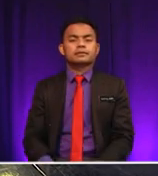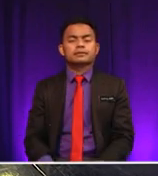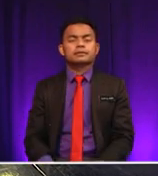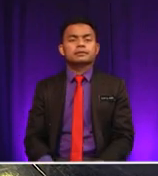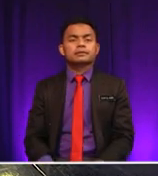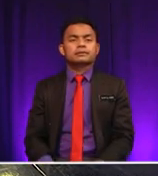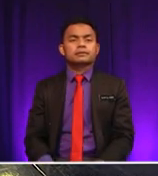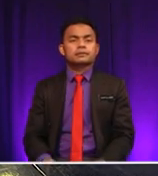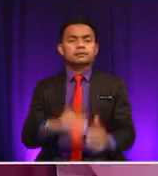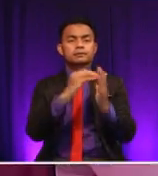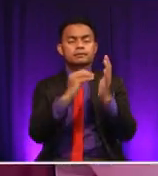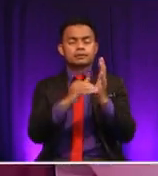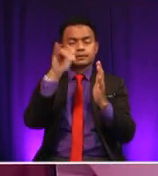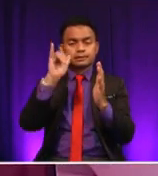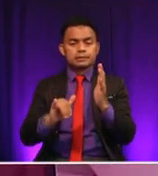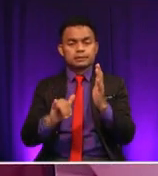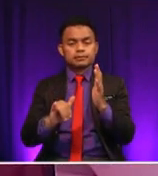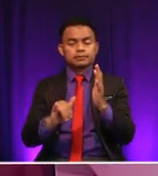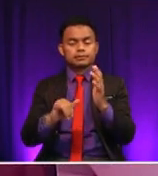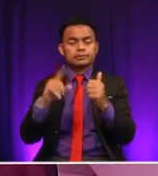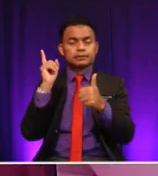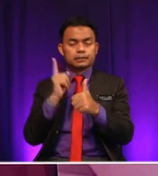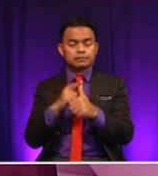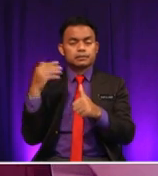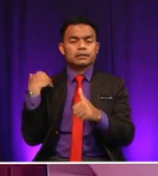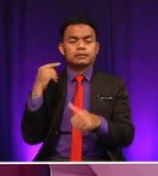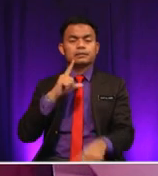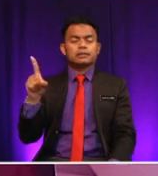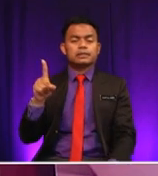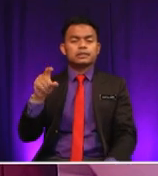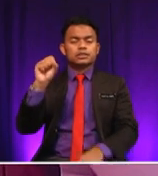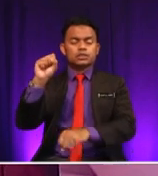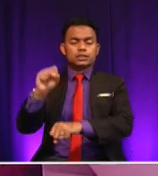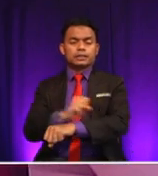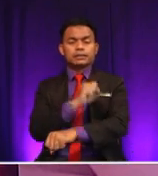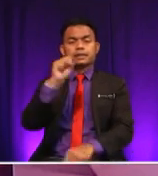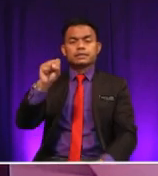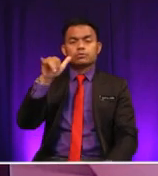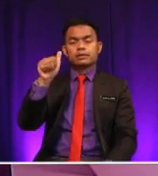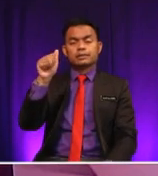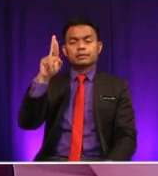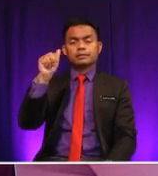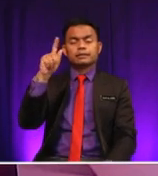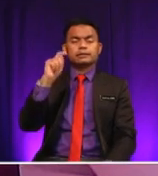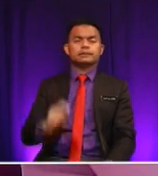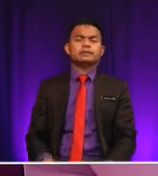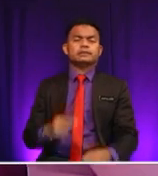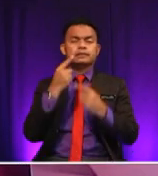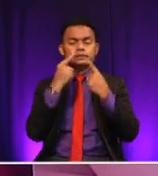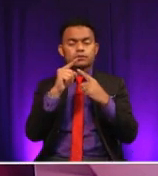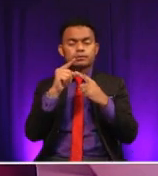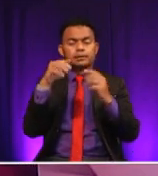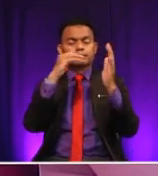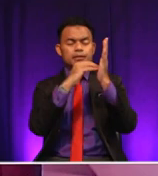baris yang pertama adalah syarat Oke syarat dan jawabannya akan berada pada baris yang kedua